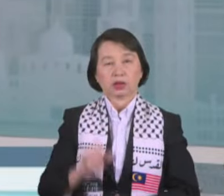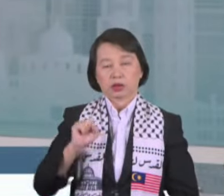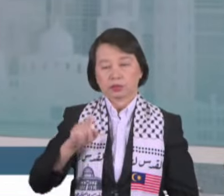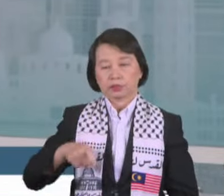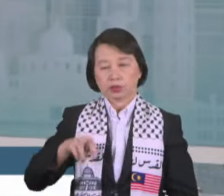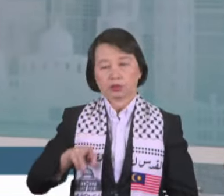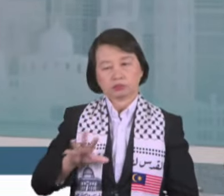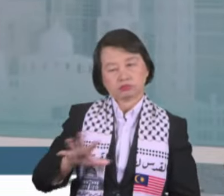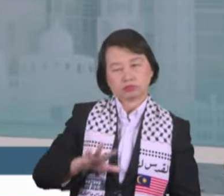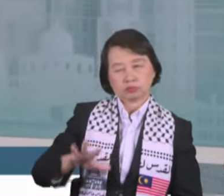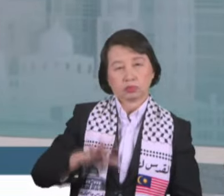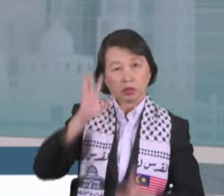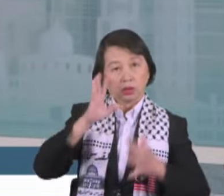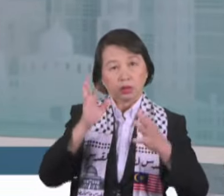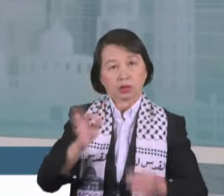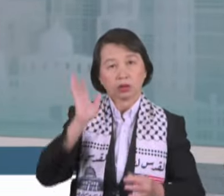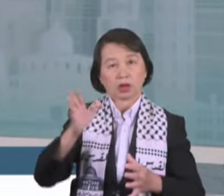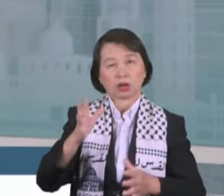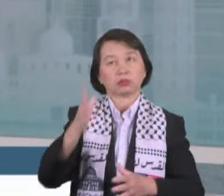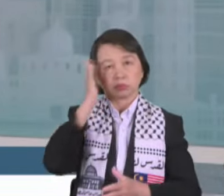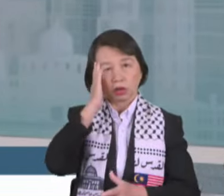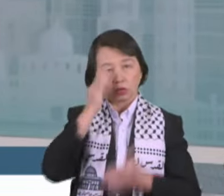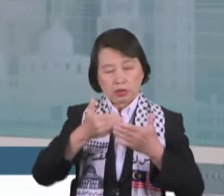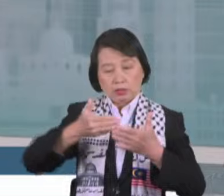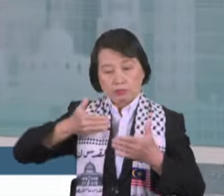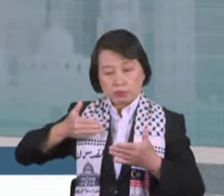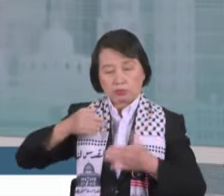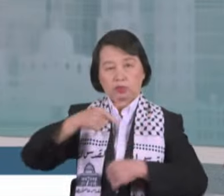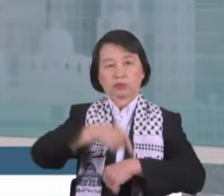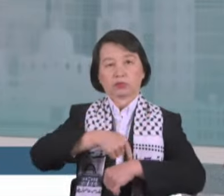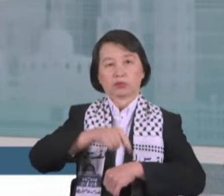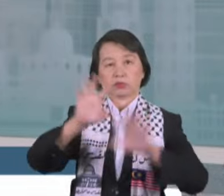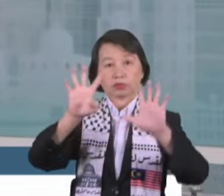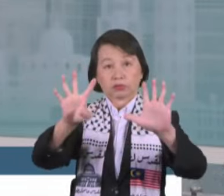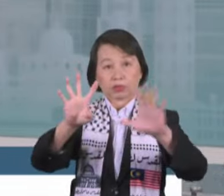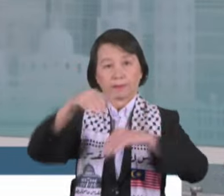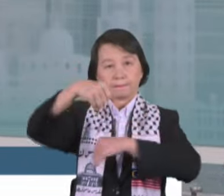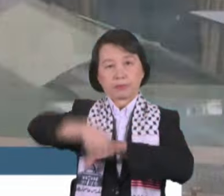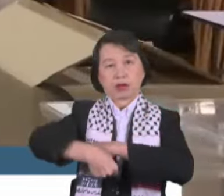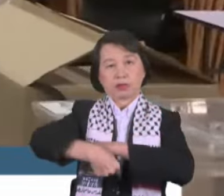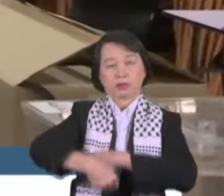turut menjangkakan keputusan akan diperoleh sebelum pukul 9 malam.